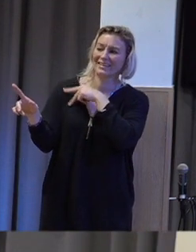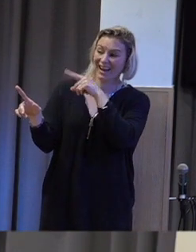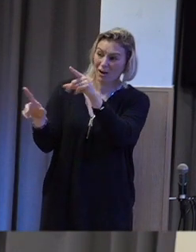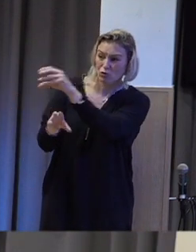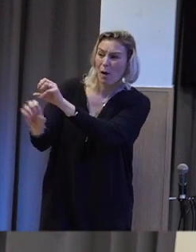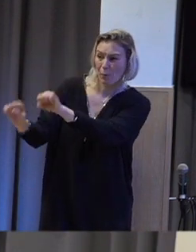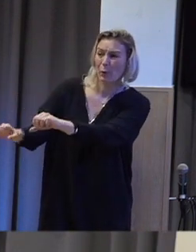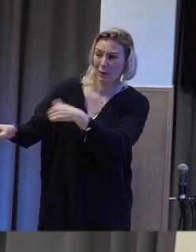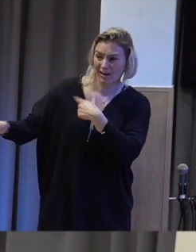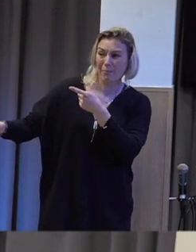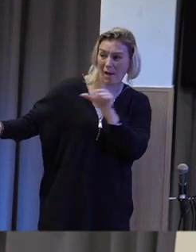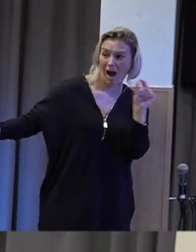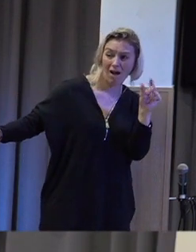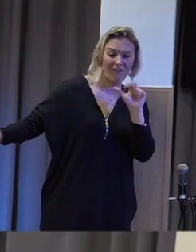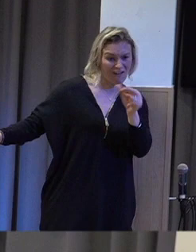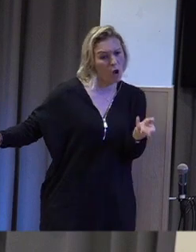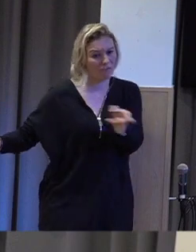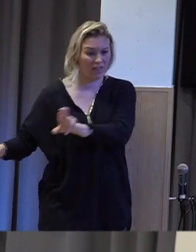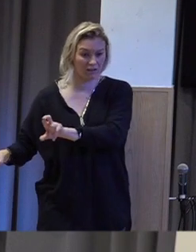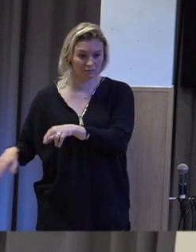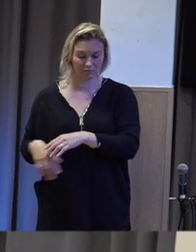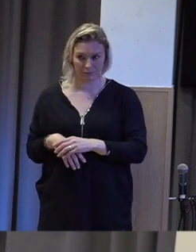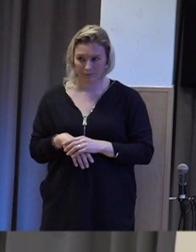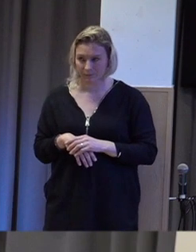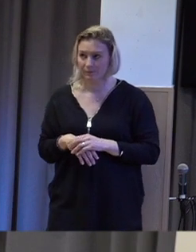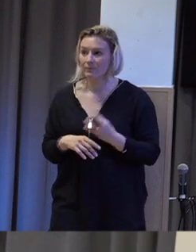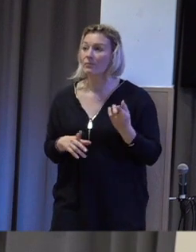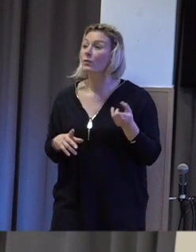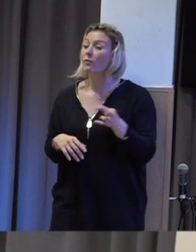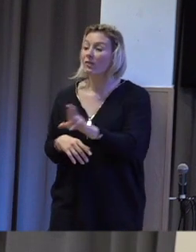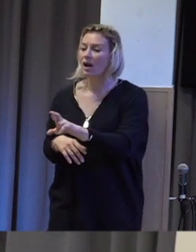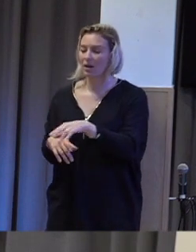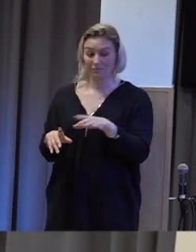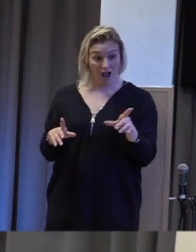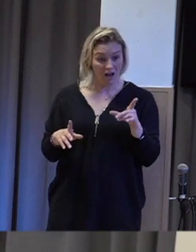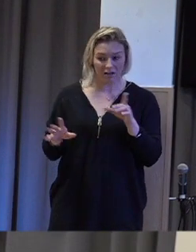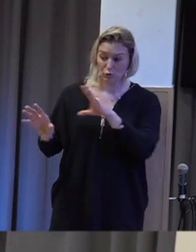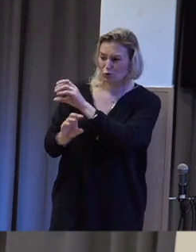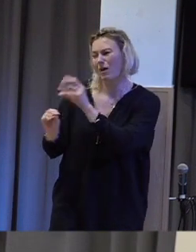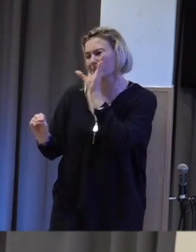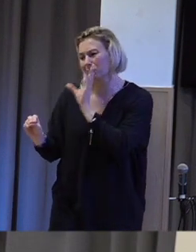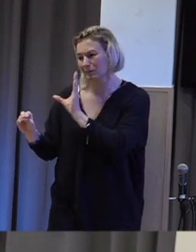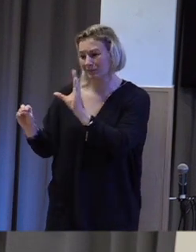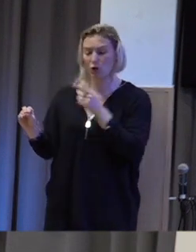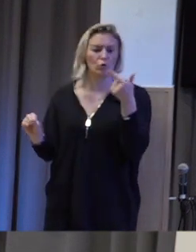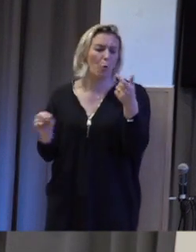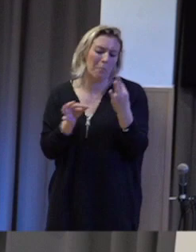Ben, qu'est-ce qu'il dit qu'il allait revenir? Il dit, occupe-toi de lui. Il a donné deux